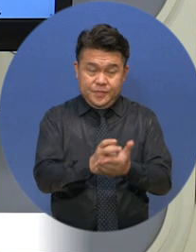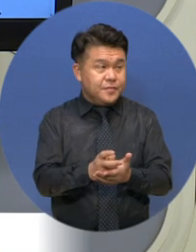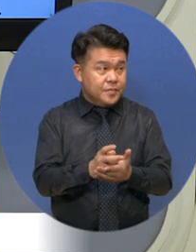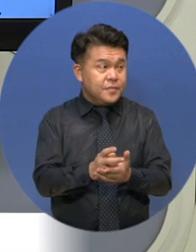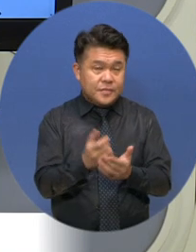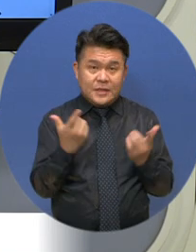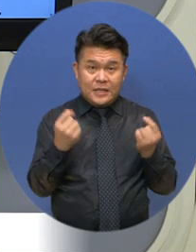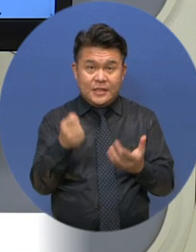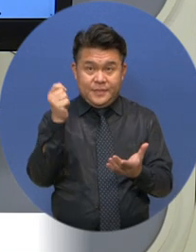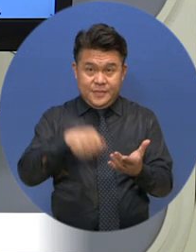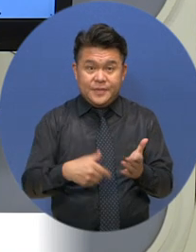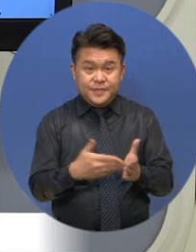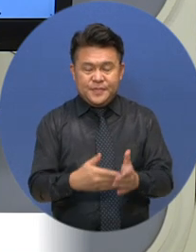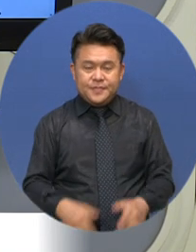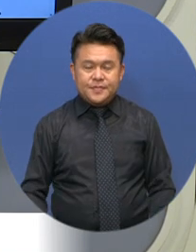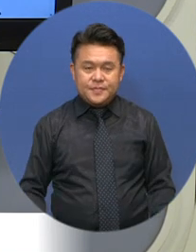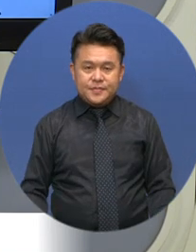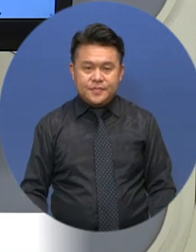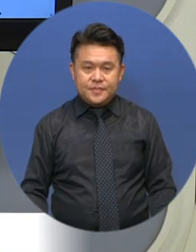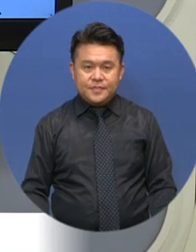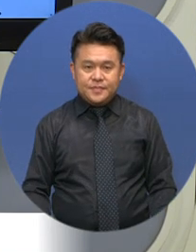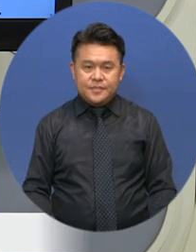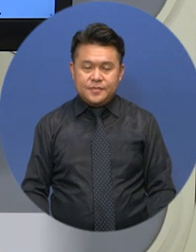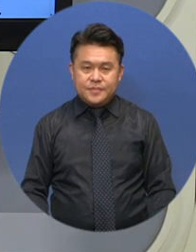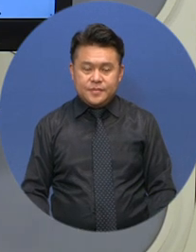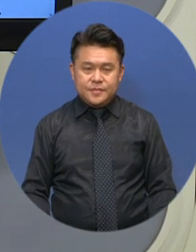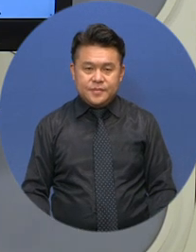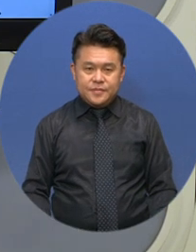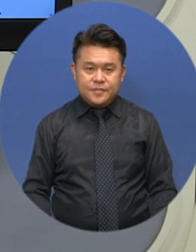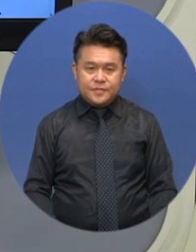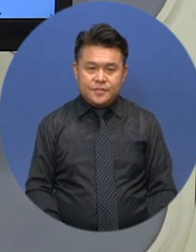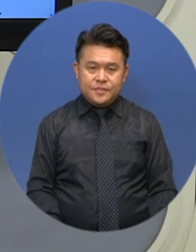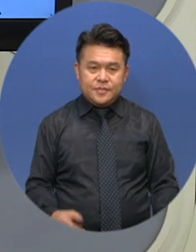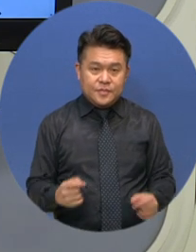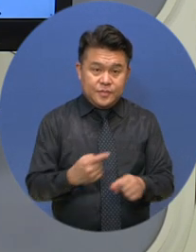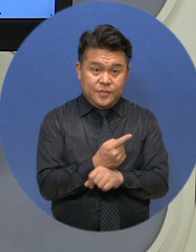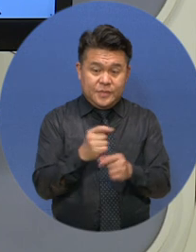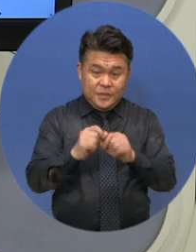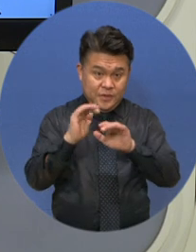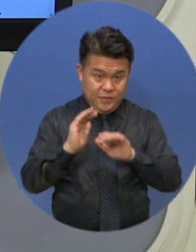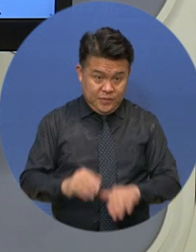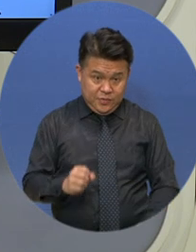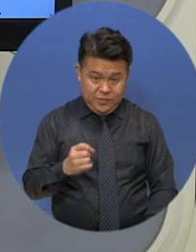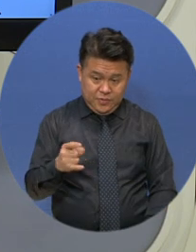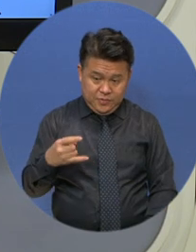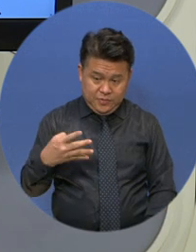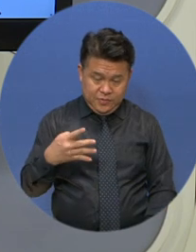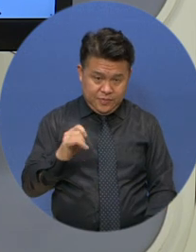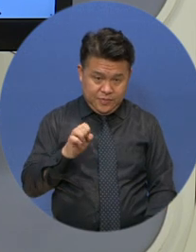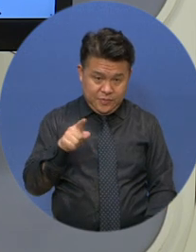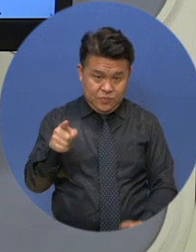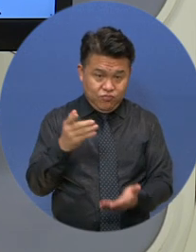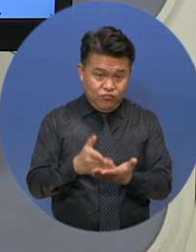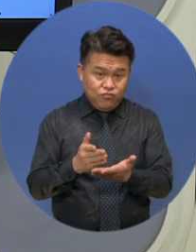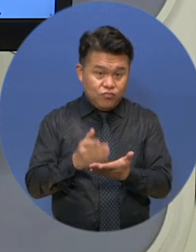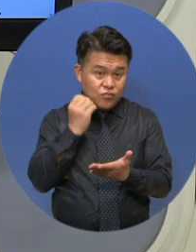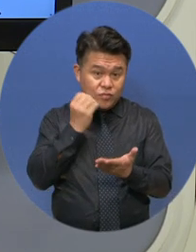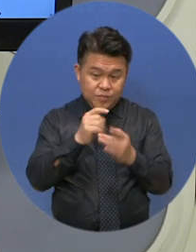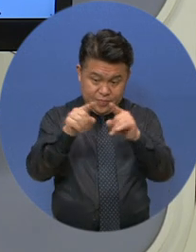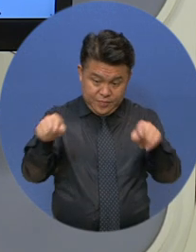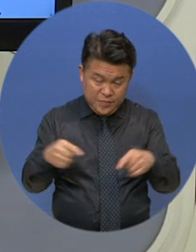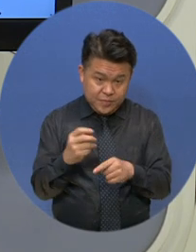법률 개정안 도통 아실 통과시켰습니다 이밖에 자세한 사항은 외 편 우수 홈페이지와 장애인 신문